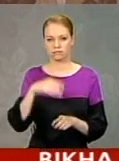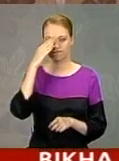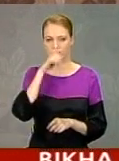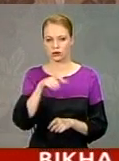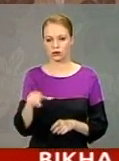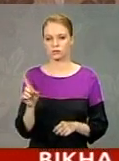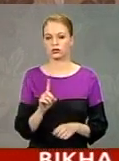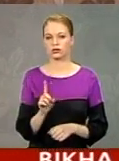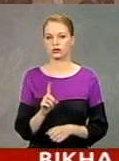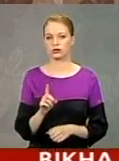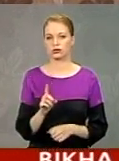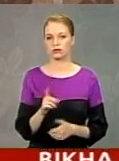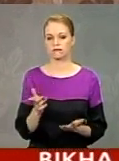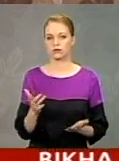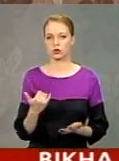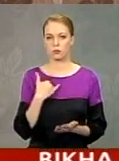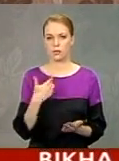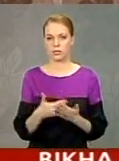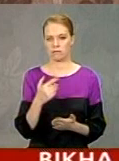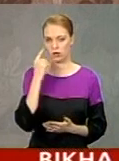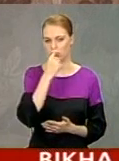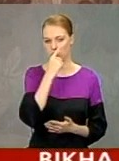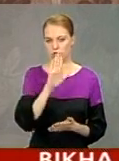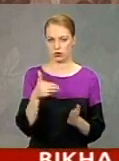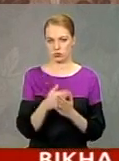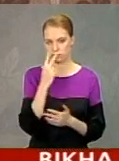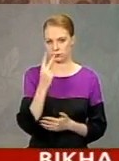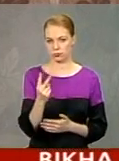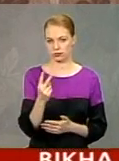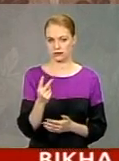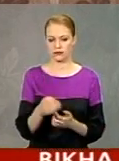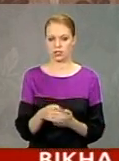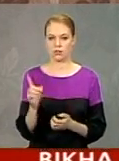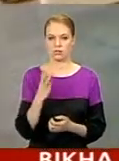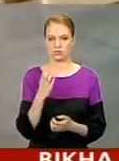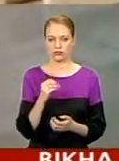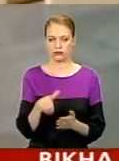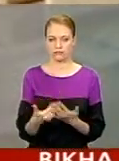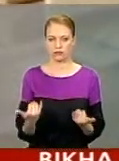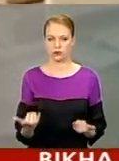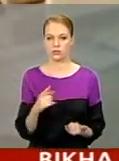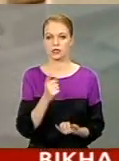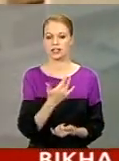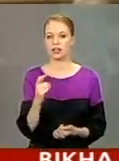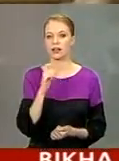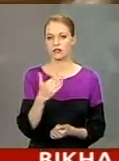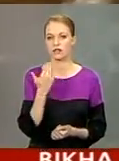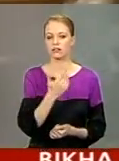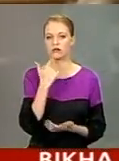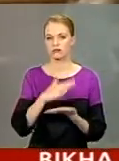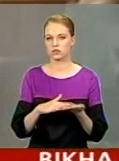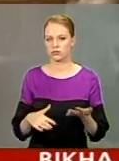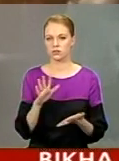що вони в мене перед очима стоять. Що досі. За кілька хвилин його